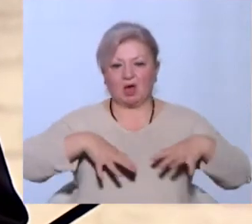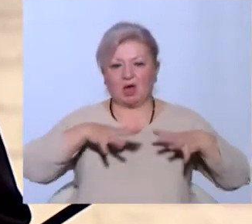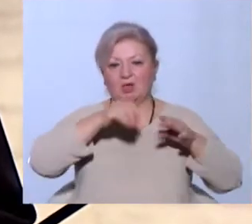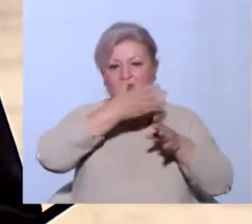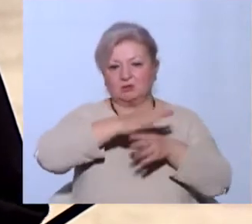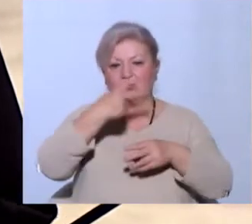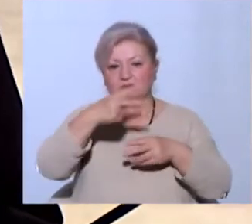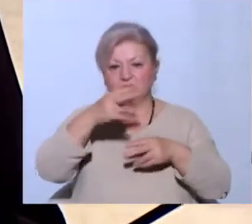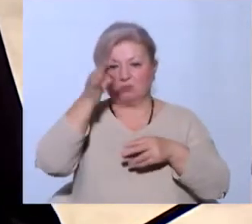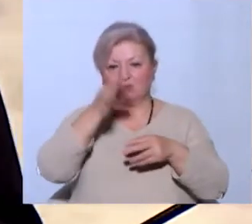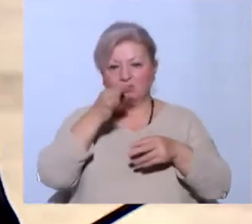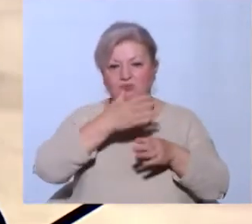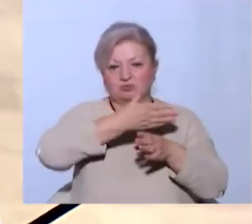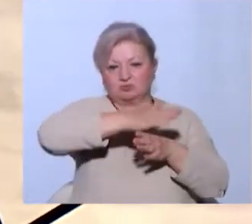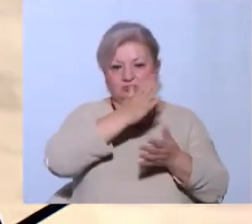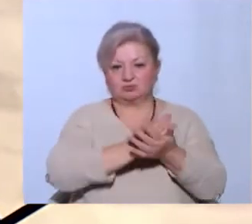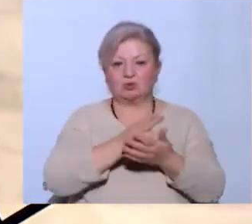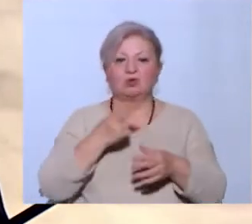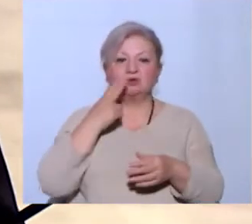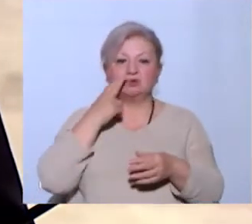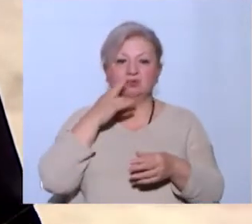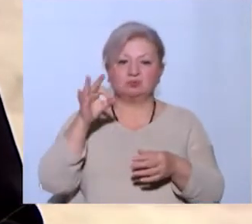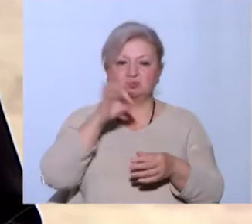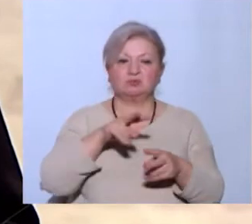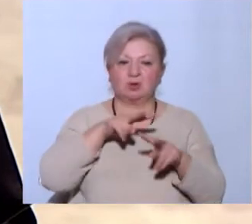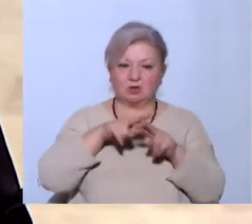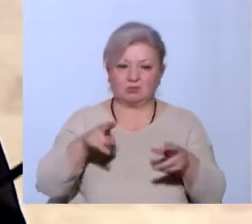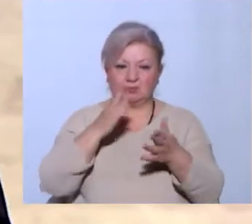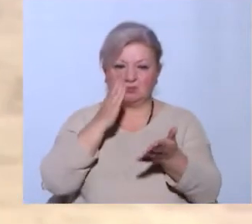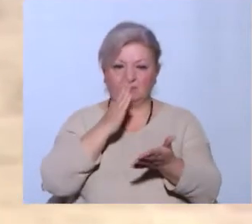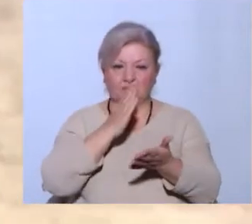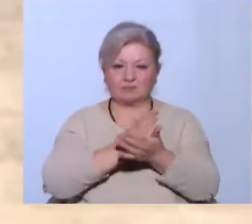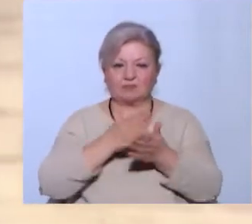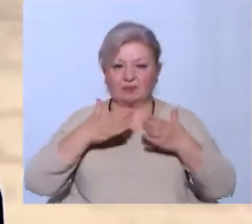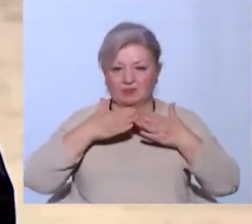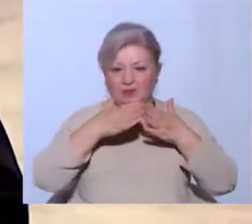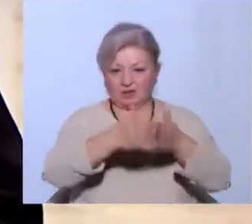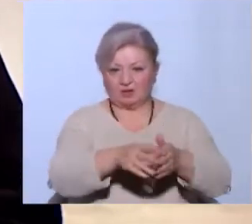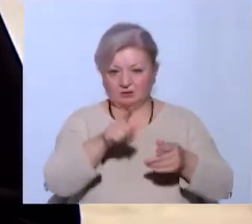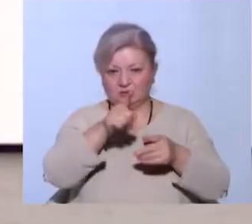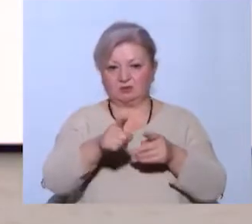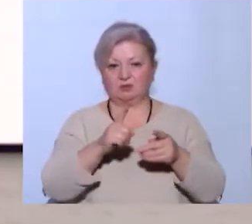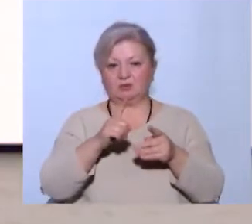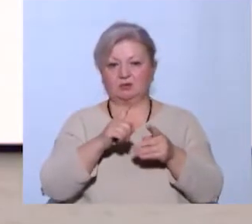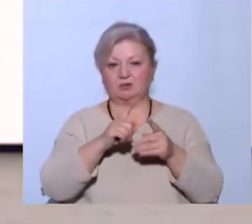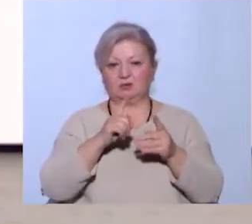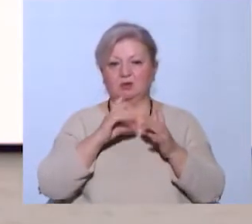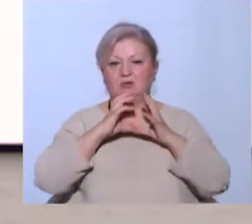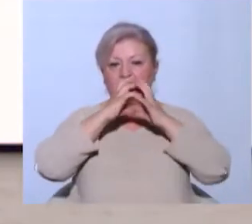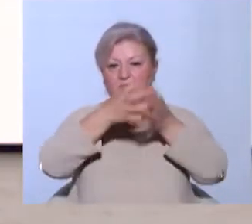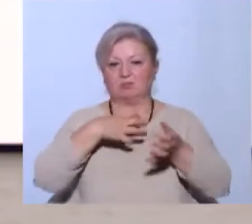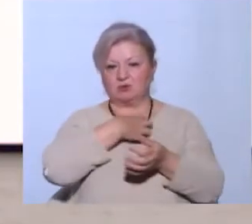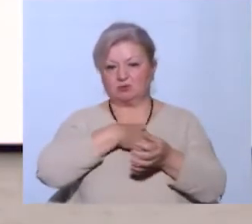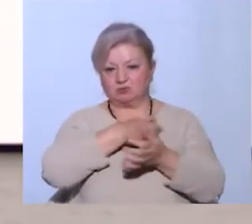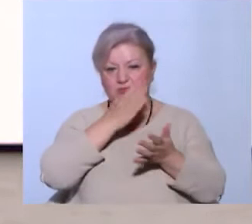20% შეადგენს. სოხუმზე უნდა ვისაუბროთ. სოხუმიც არის ნავსადგური, საერთაშორისო მნიშვნელობის ნავსადგური, ისევ